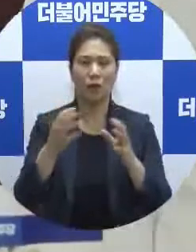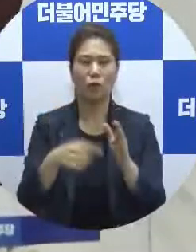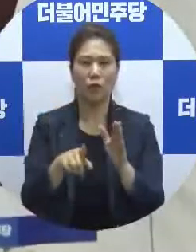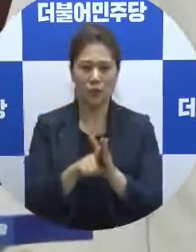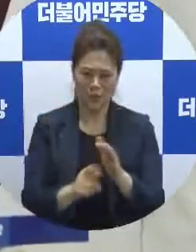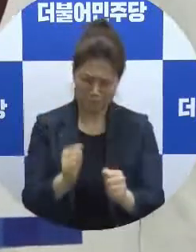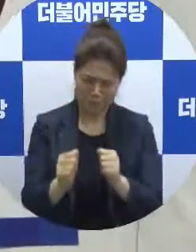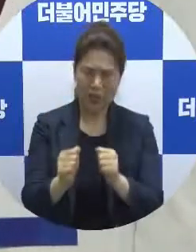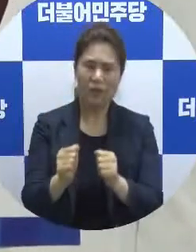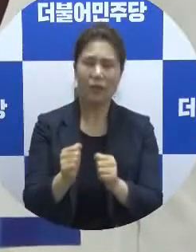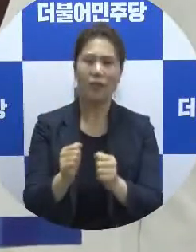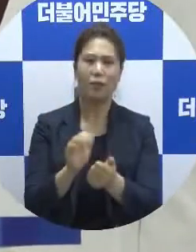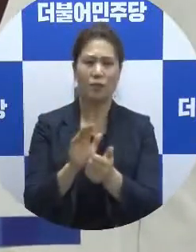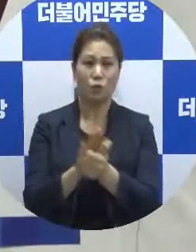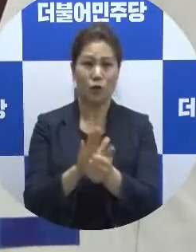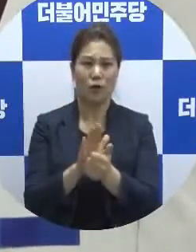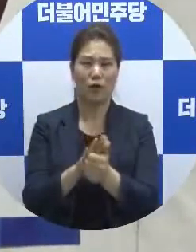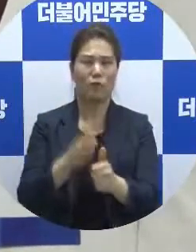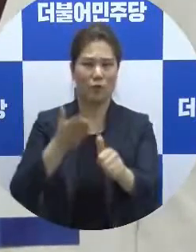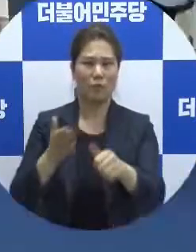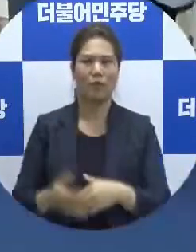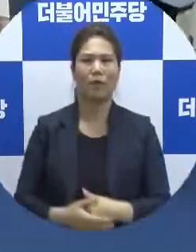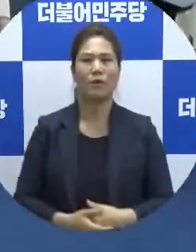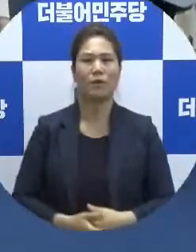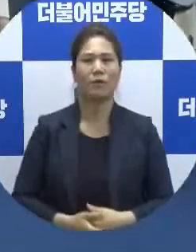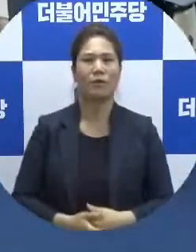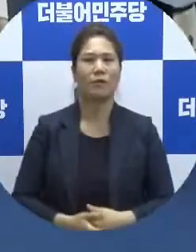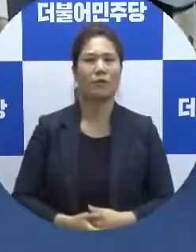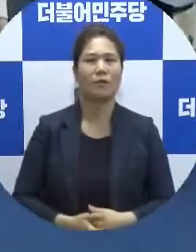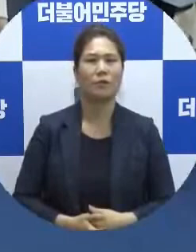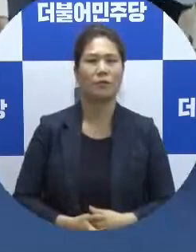해주시기 바라겠습니다. 제가 하나 부탁을 좀 드릴 텐데요.